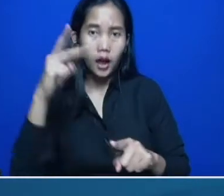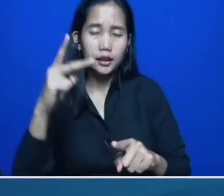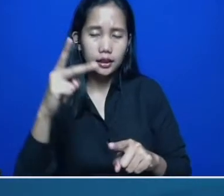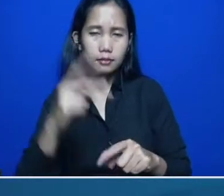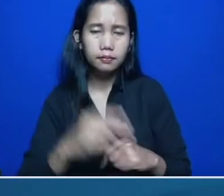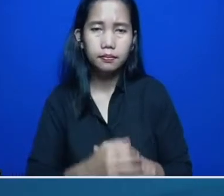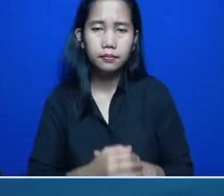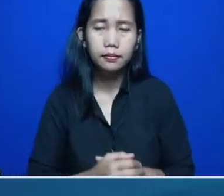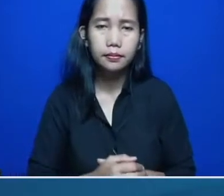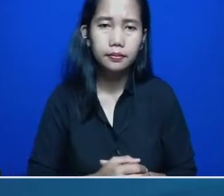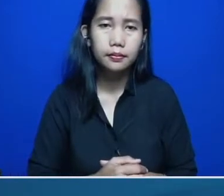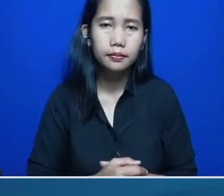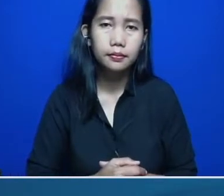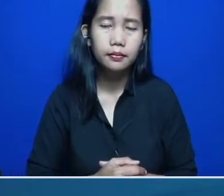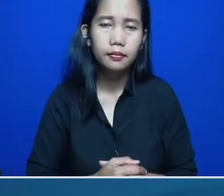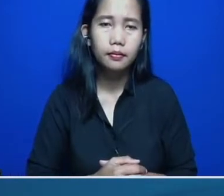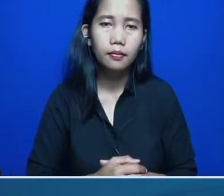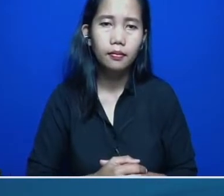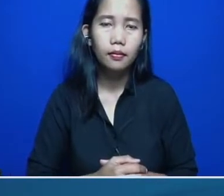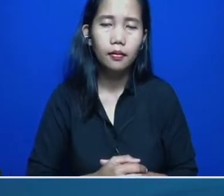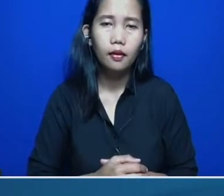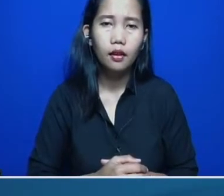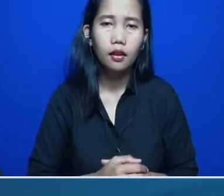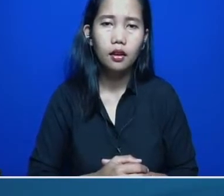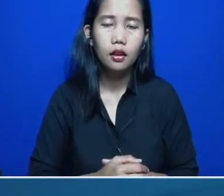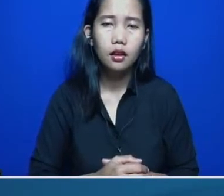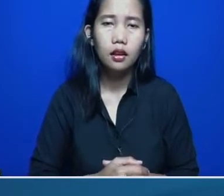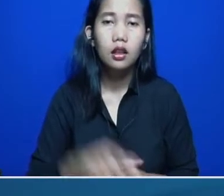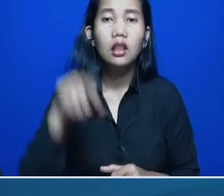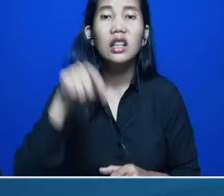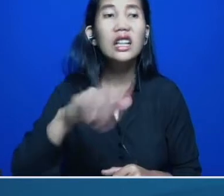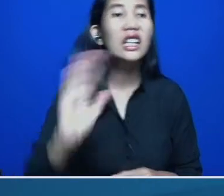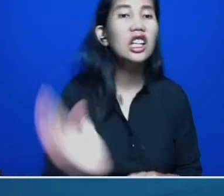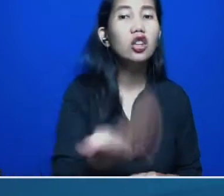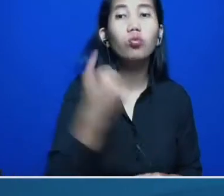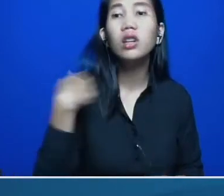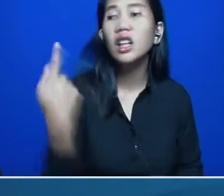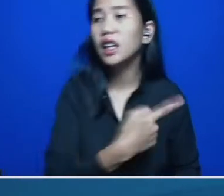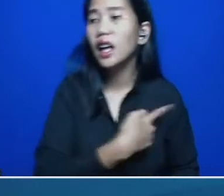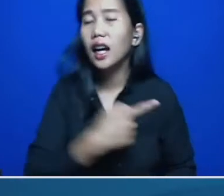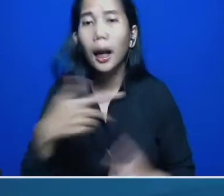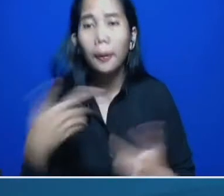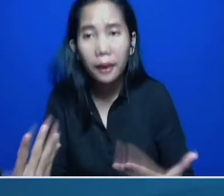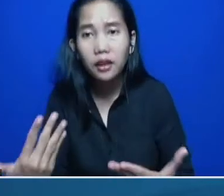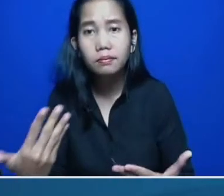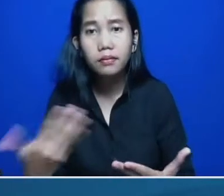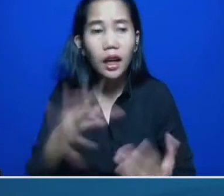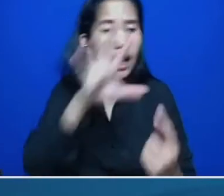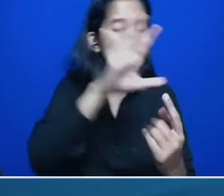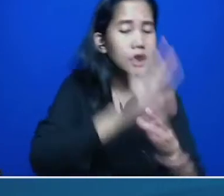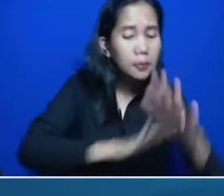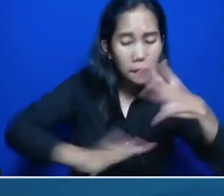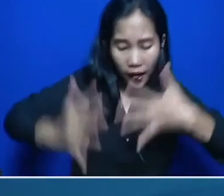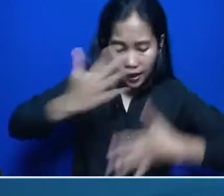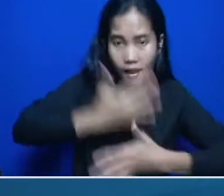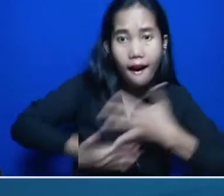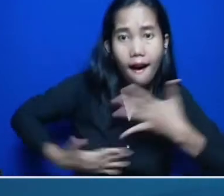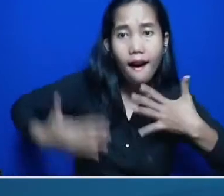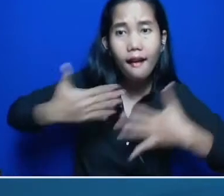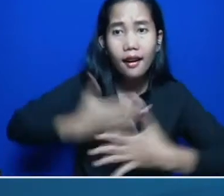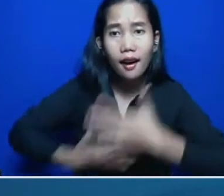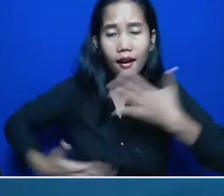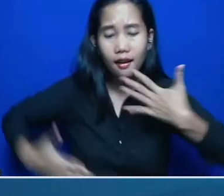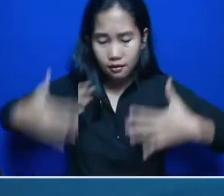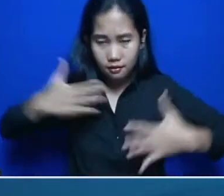hidup maka hidup kita tubuh kita terpelihara dengan sempurna kita